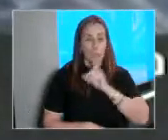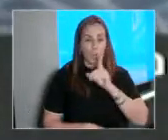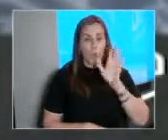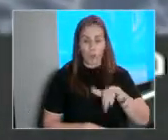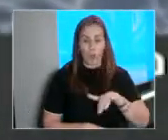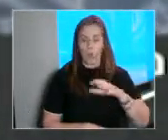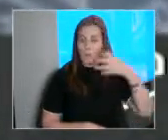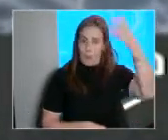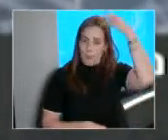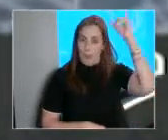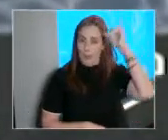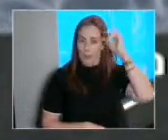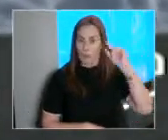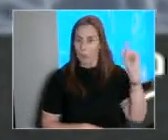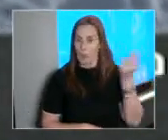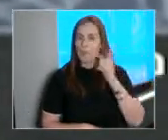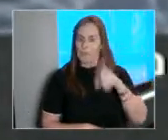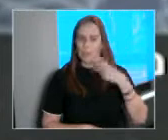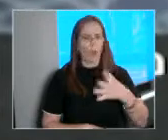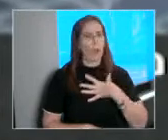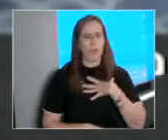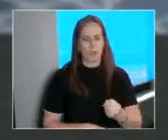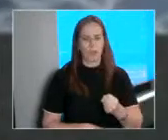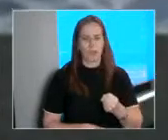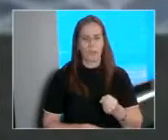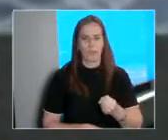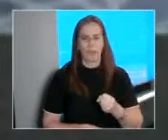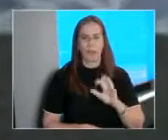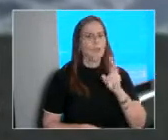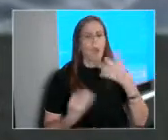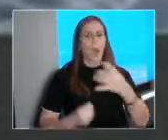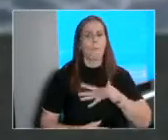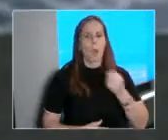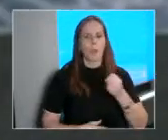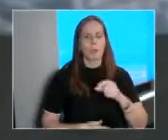all the others must have the courage. Why do they have so much courage